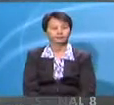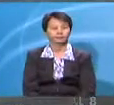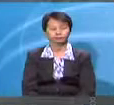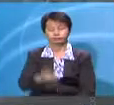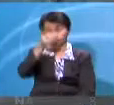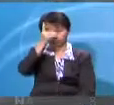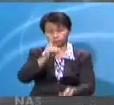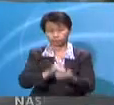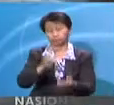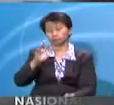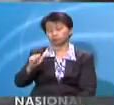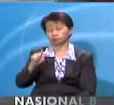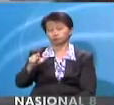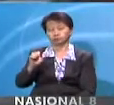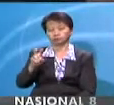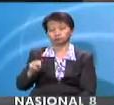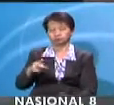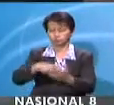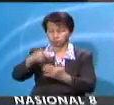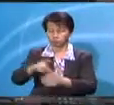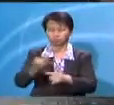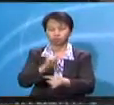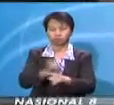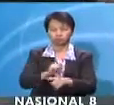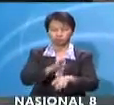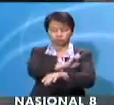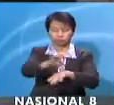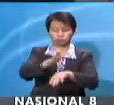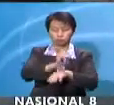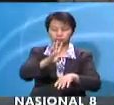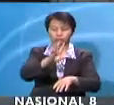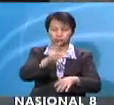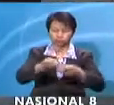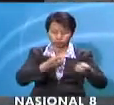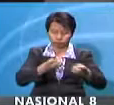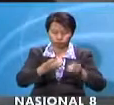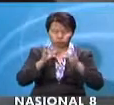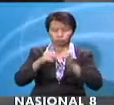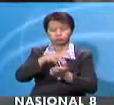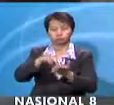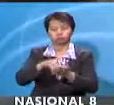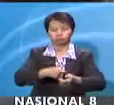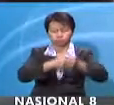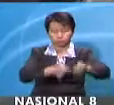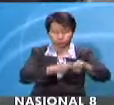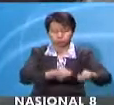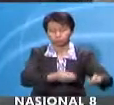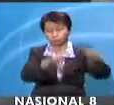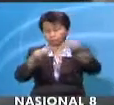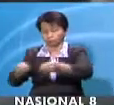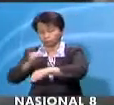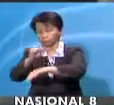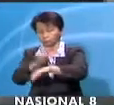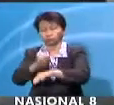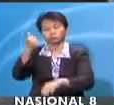Menurut Datuk Dr. Ilyas, projek ini menggunakan pakai konsep mini estate padi yang diurus secara berpusat di mana petani perlu menyerahkan sawah mereka